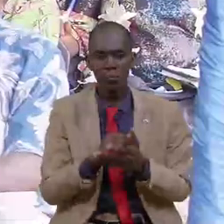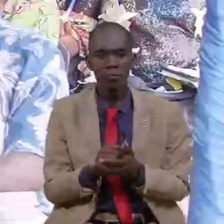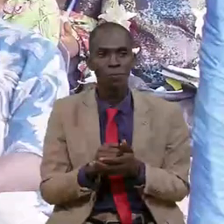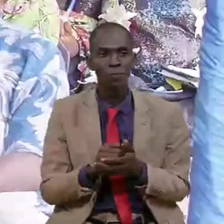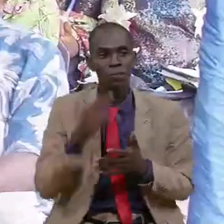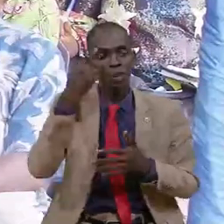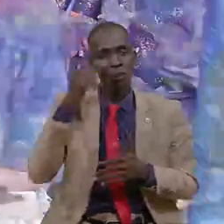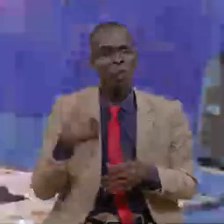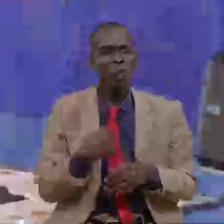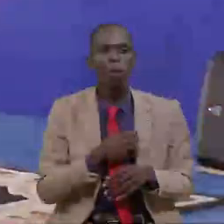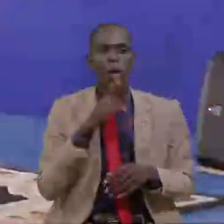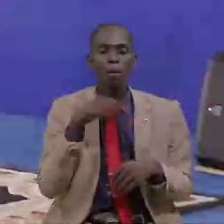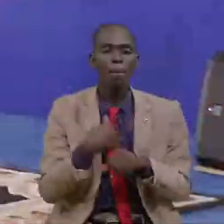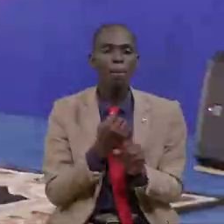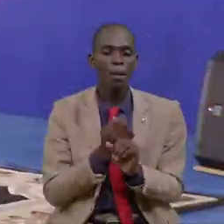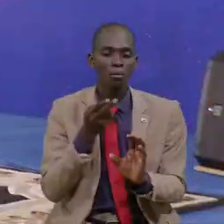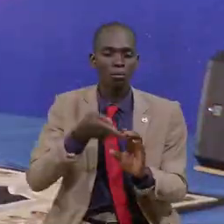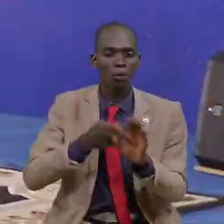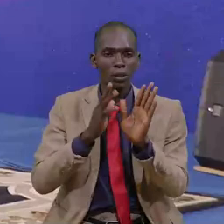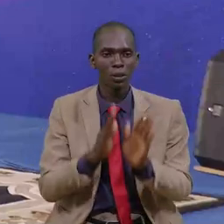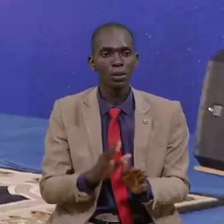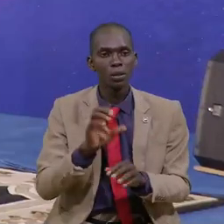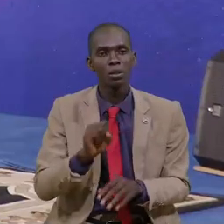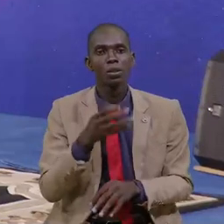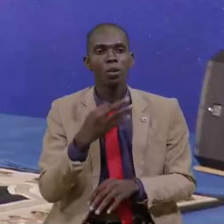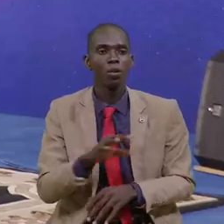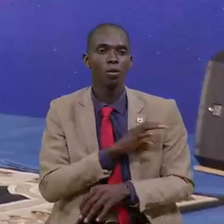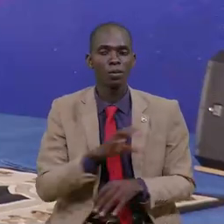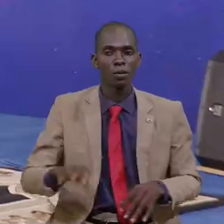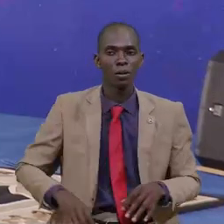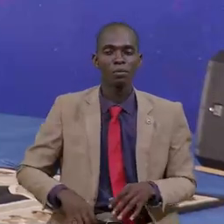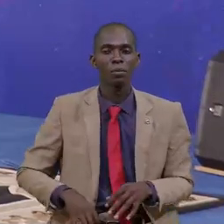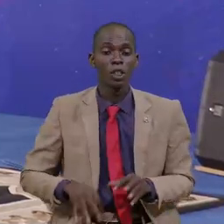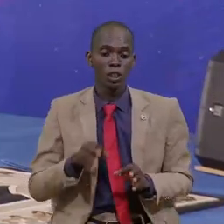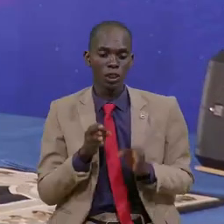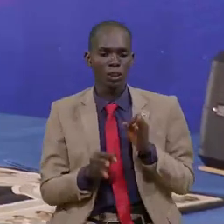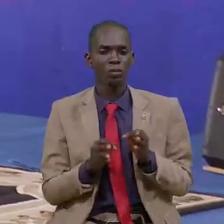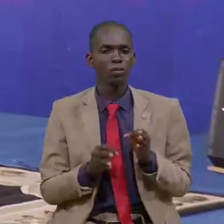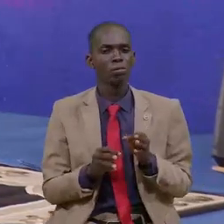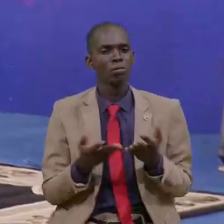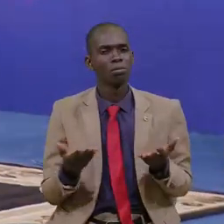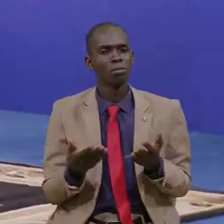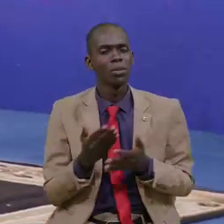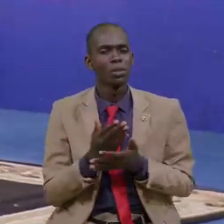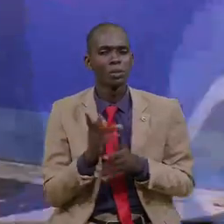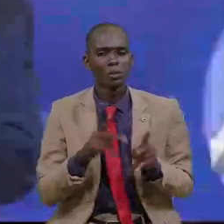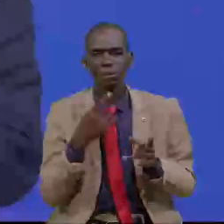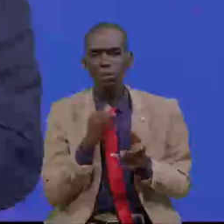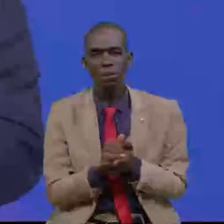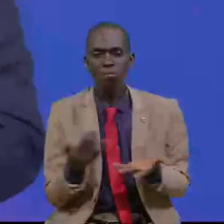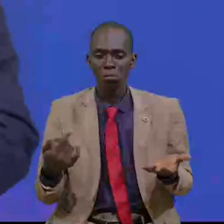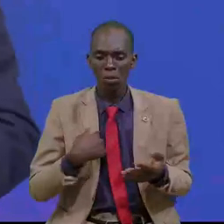Verset 14, car nous sommes devenus participants de Christ, pourvu que nous, ayant pensé qu'il n'y a pas